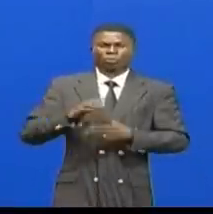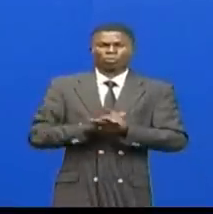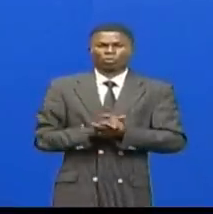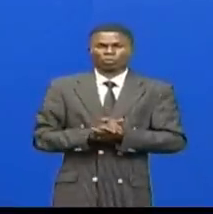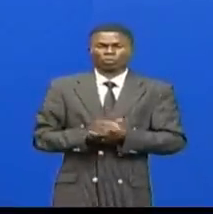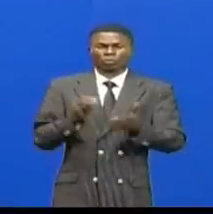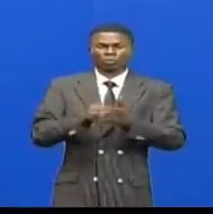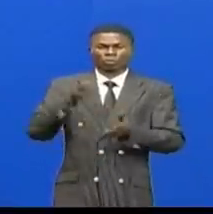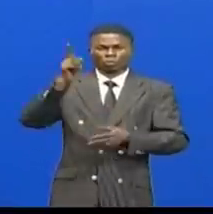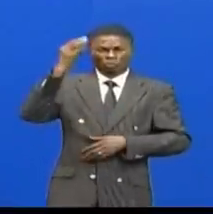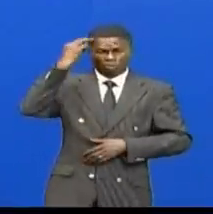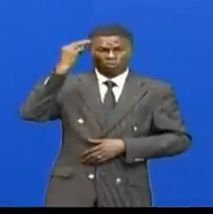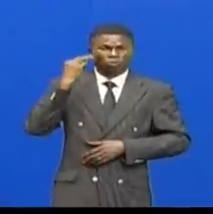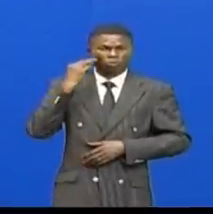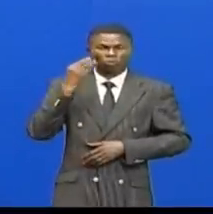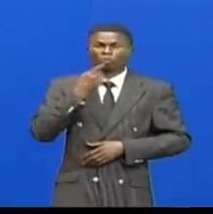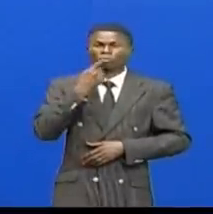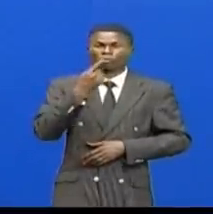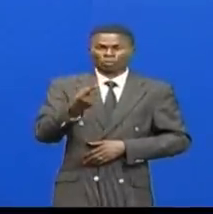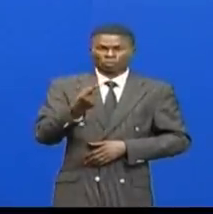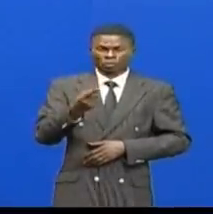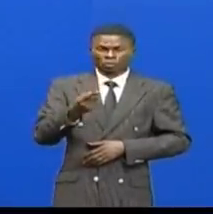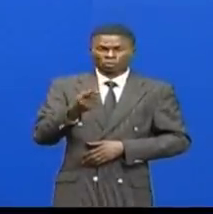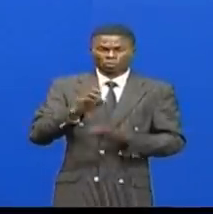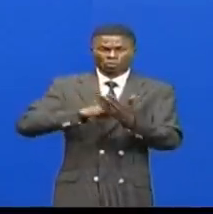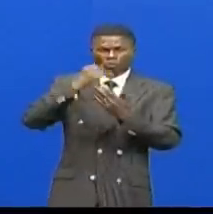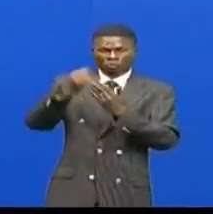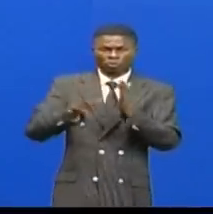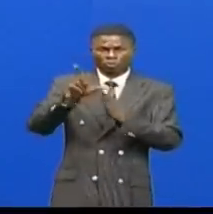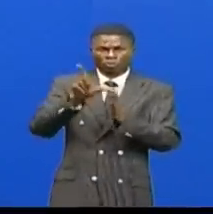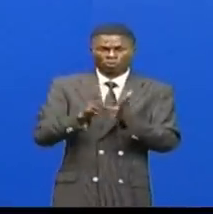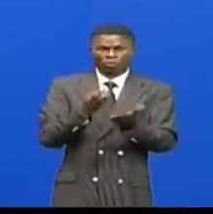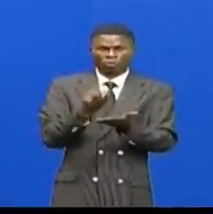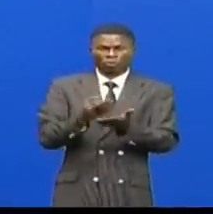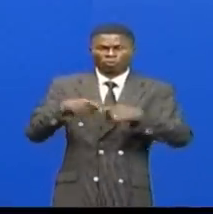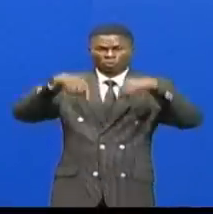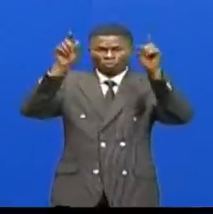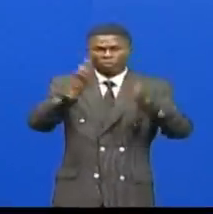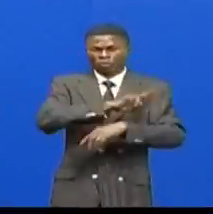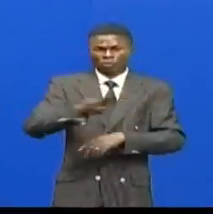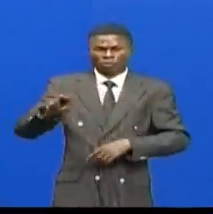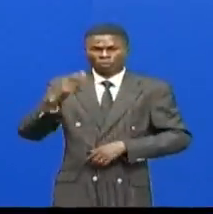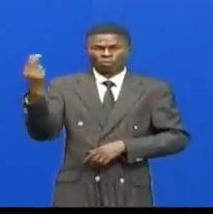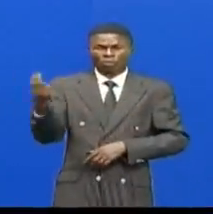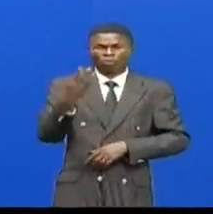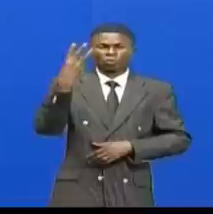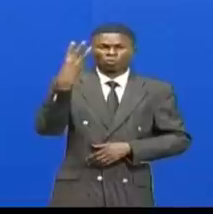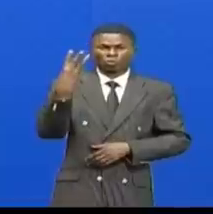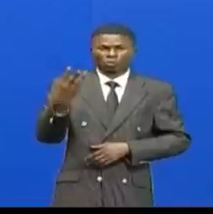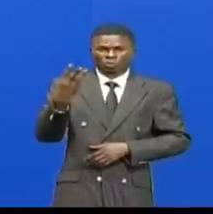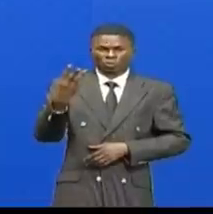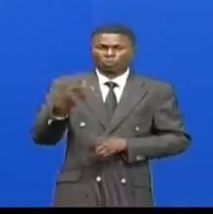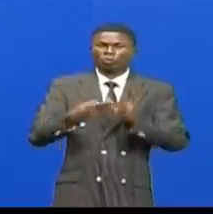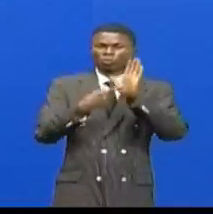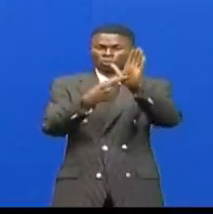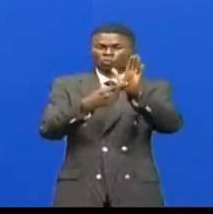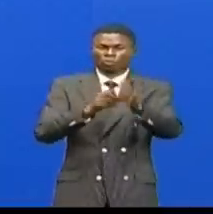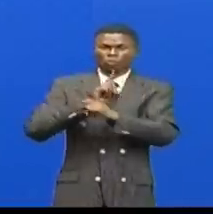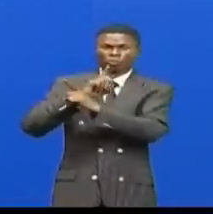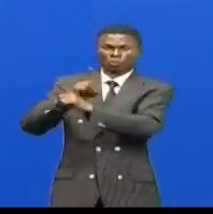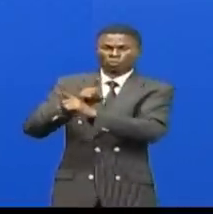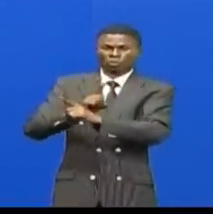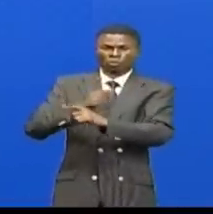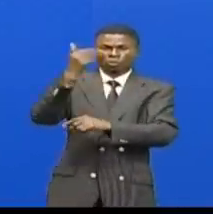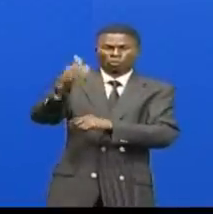Il a aussi souligné le fait que dans le projet de loi des finances de l'exercice 2023, présenté et défendu devant